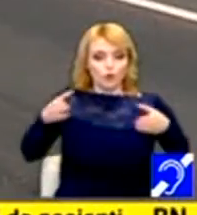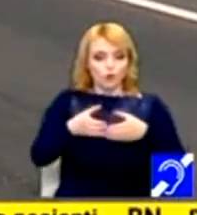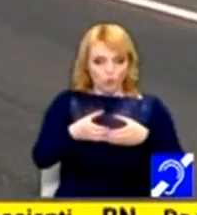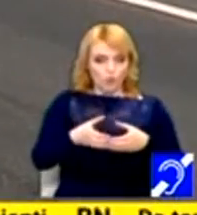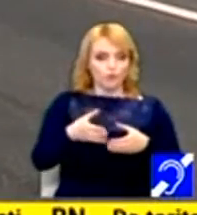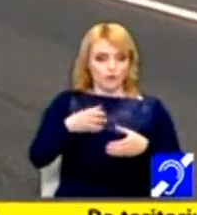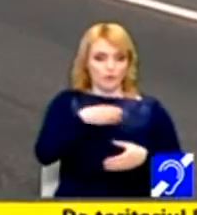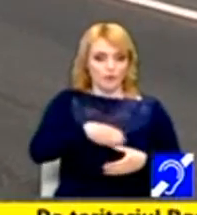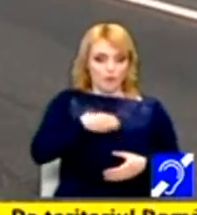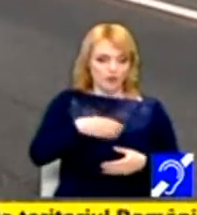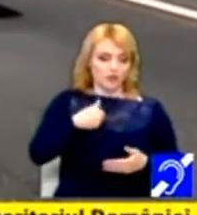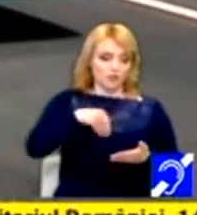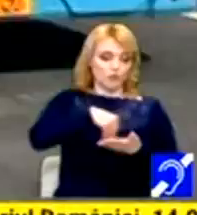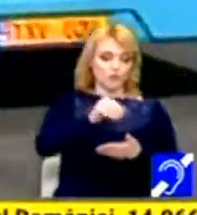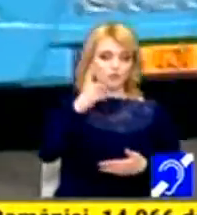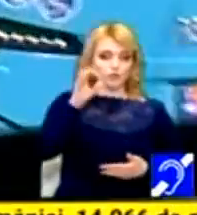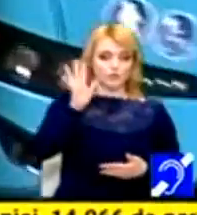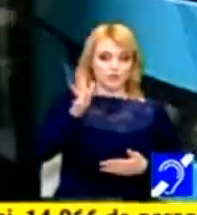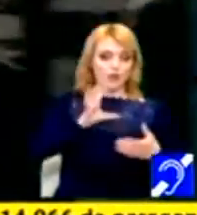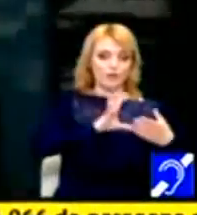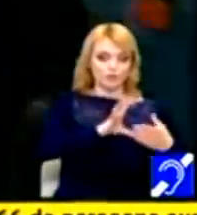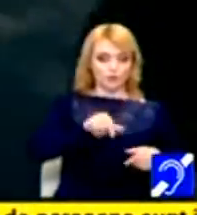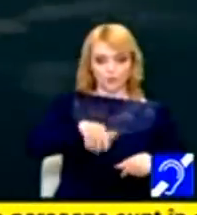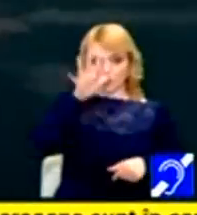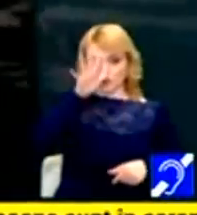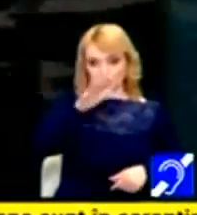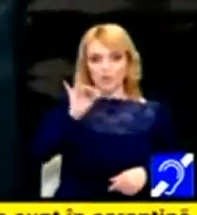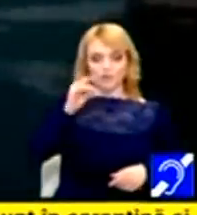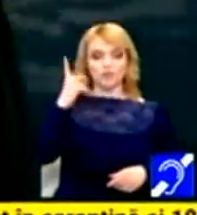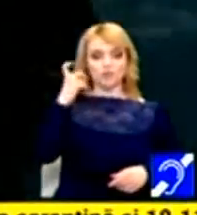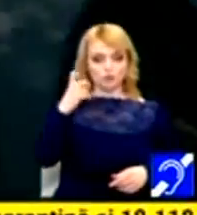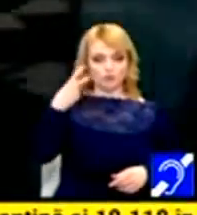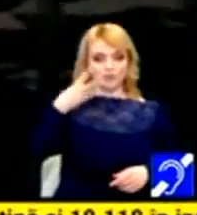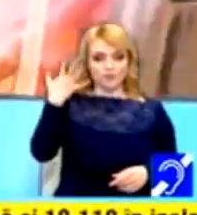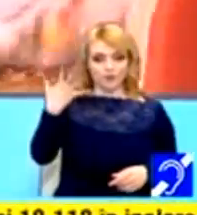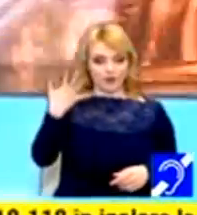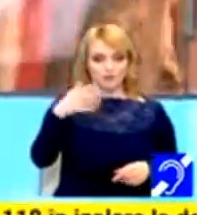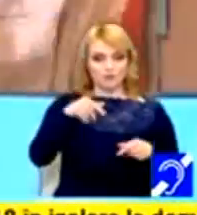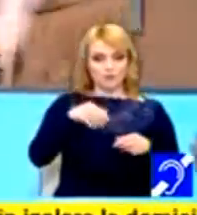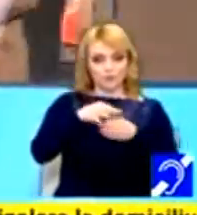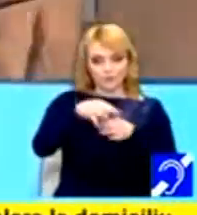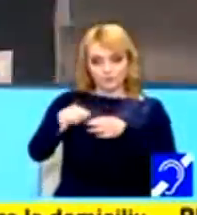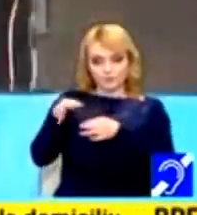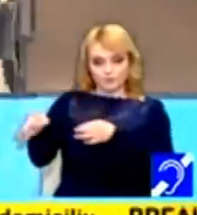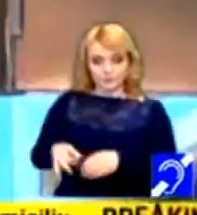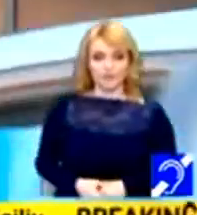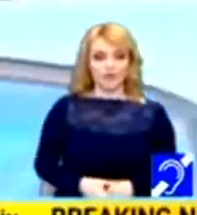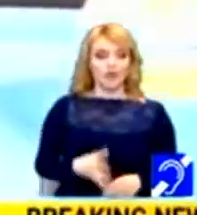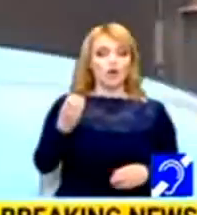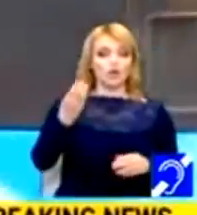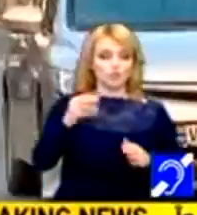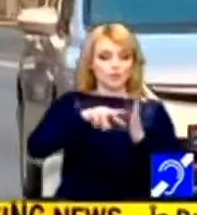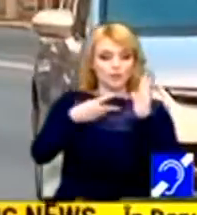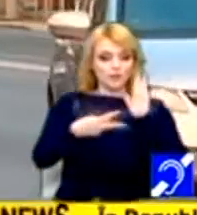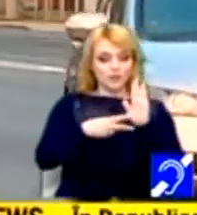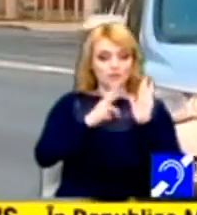prevede achiziționarea 150 de autobuze pentru Chișinău și 125 pentru suburbii. De asemenea, sunt prevăzute